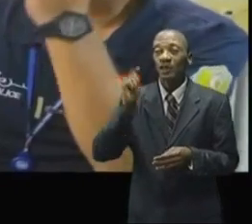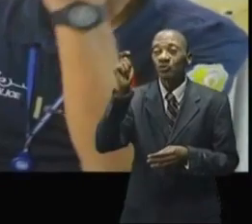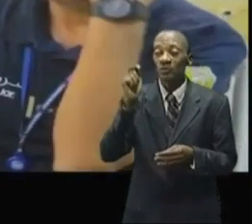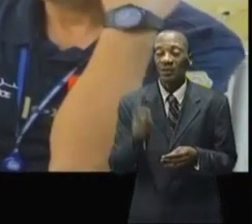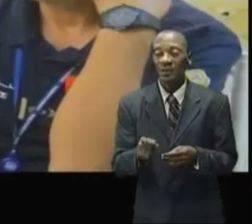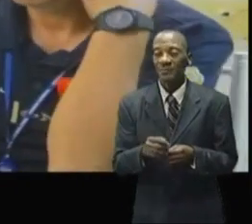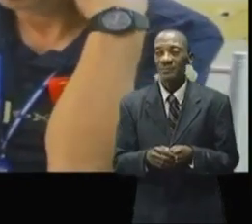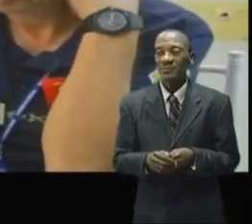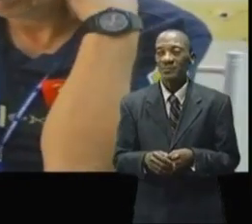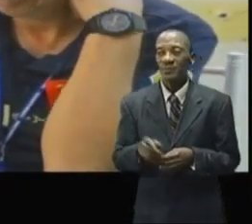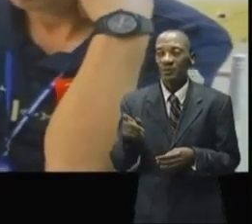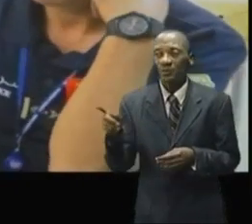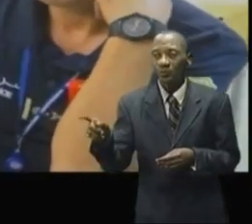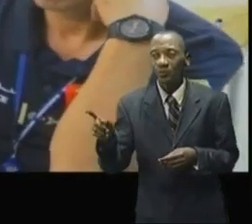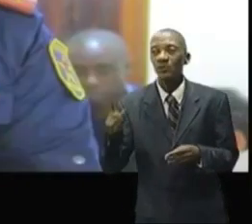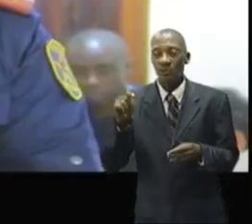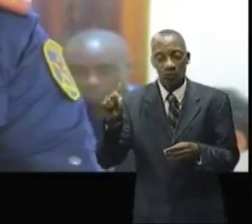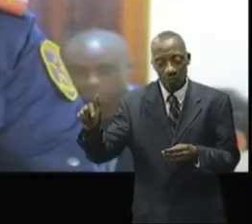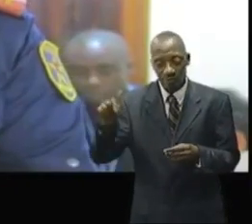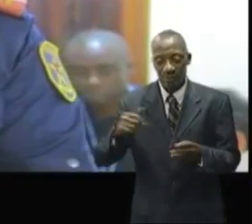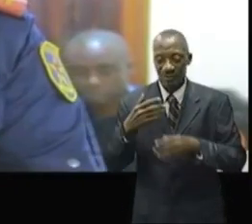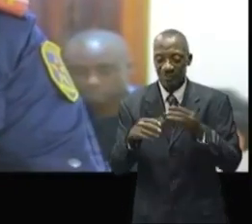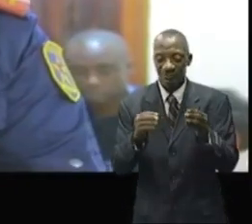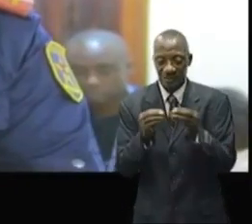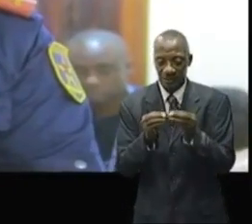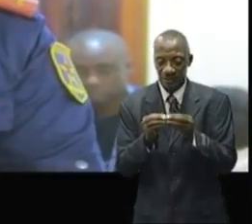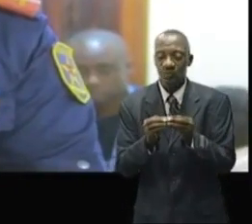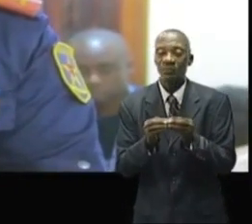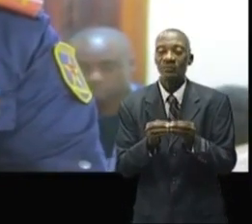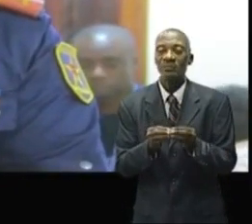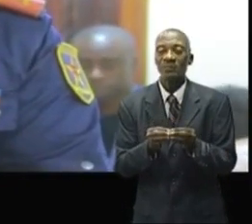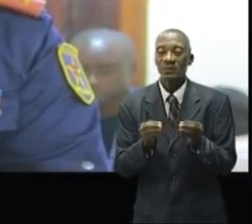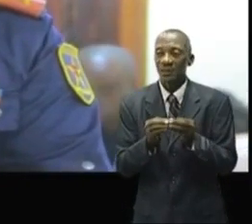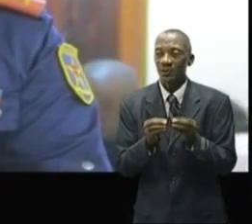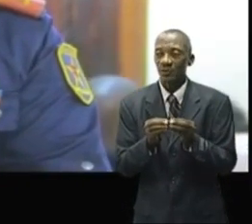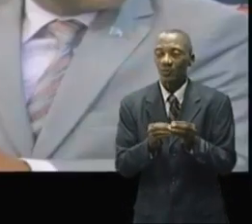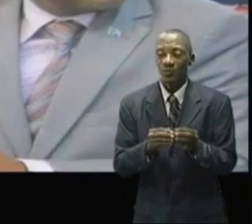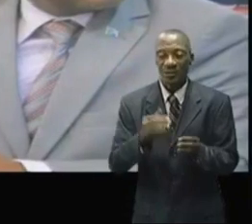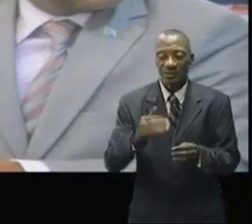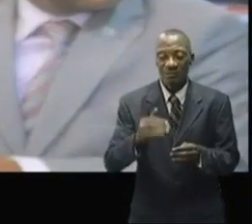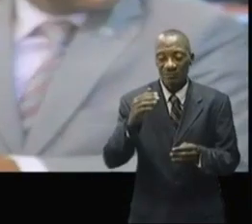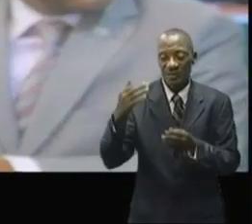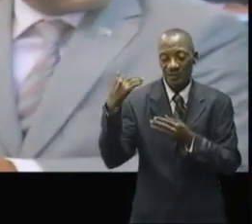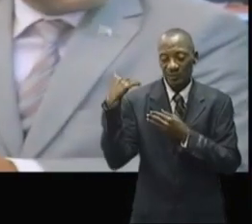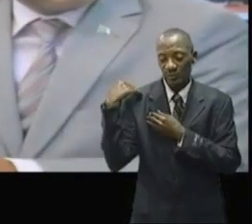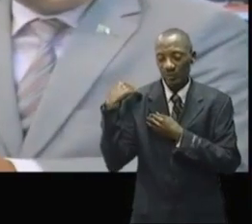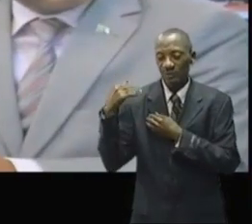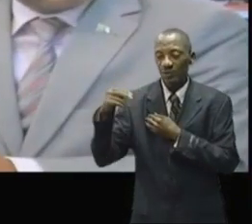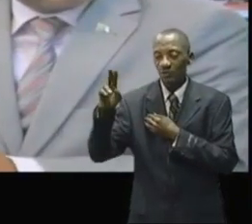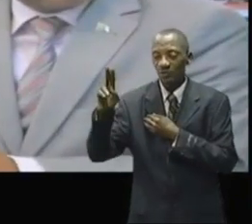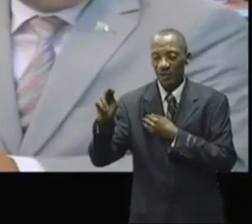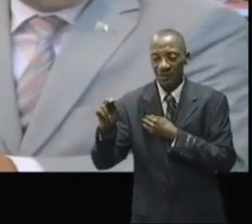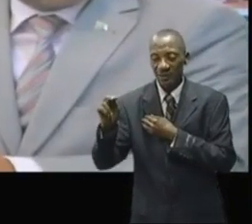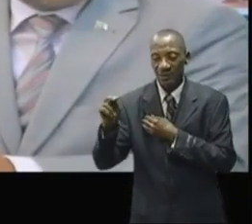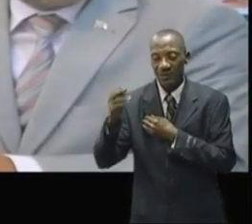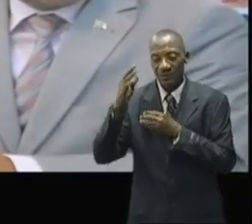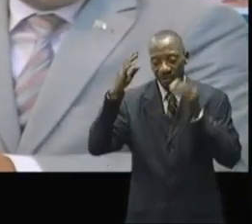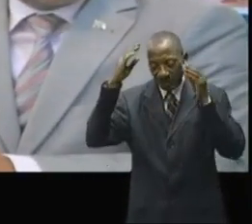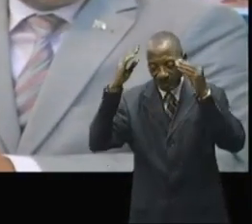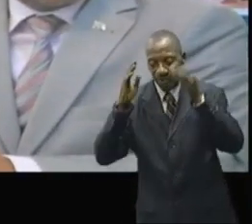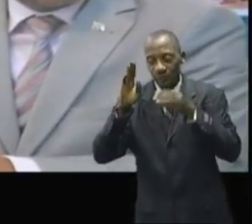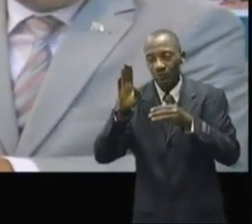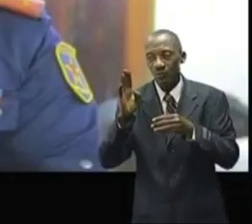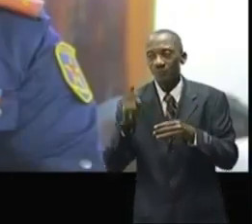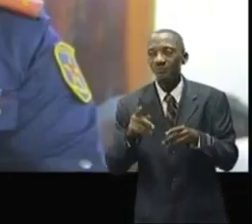République, pour sa détermination à ramener la paix et la sécurité sur l'ensemble